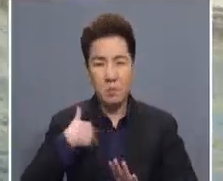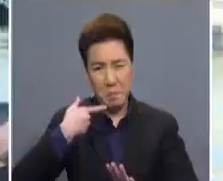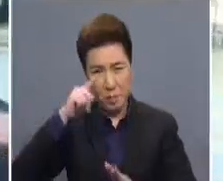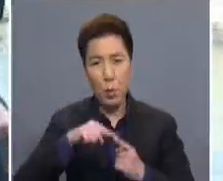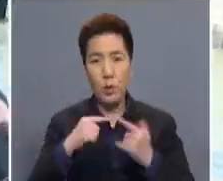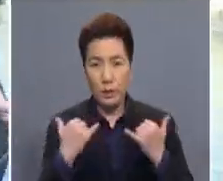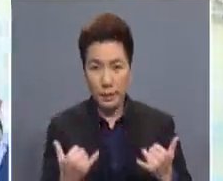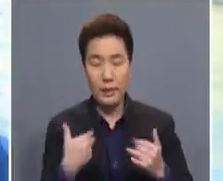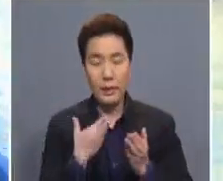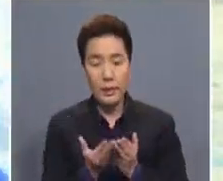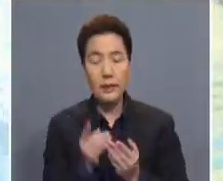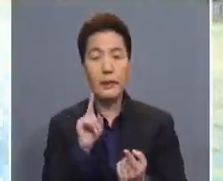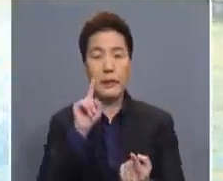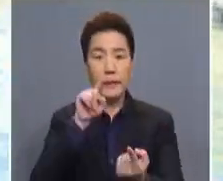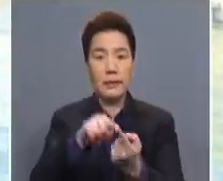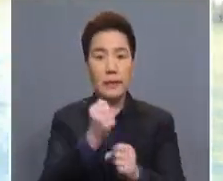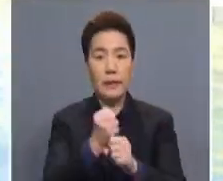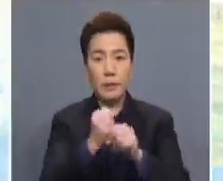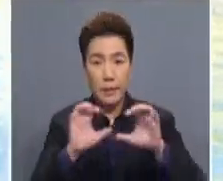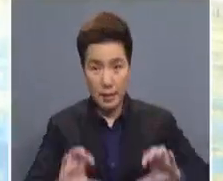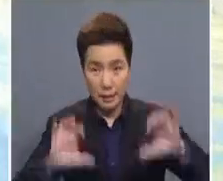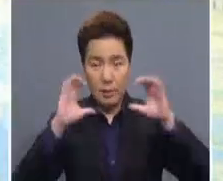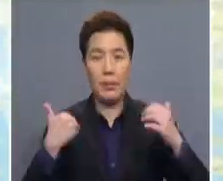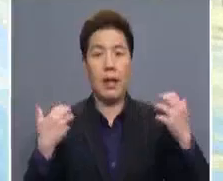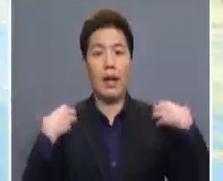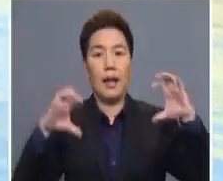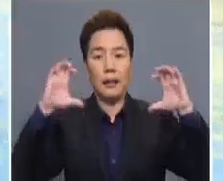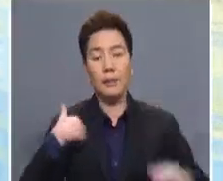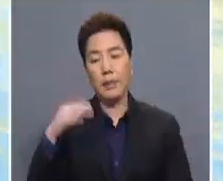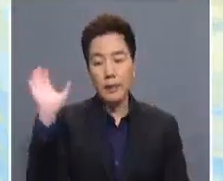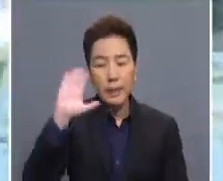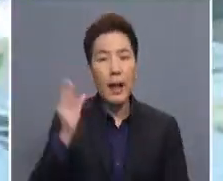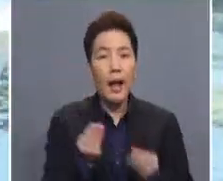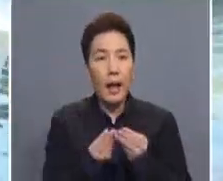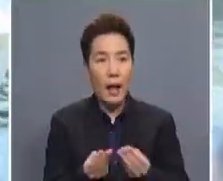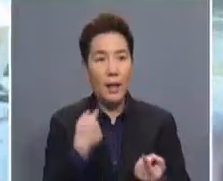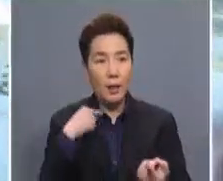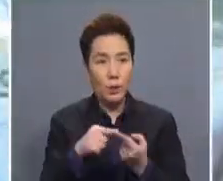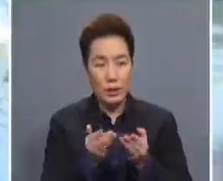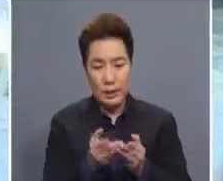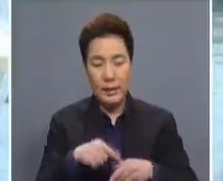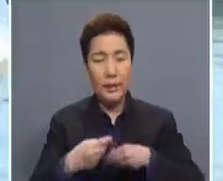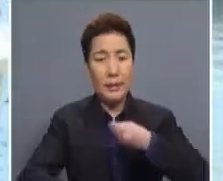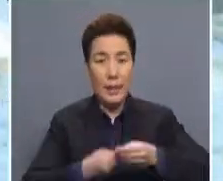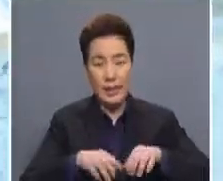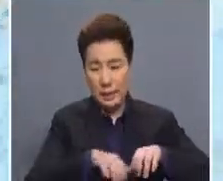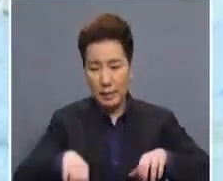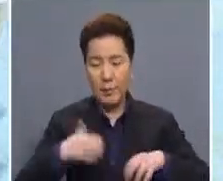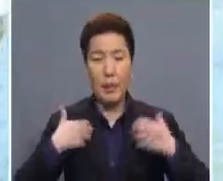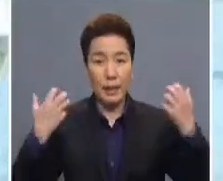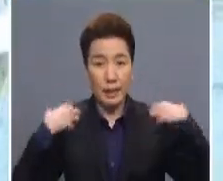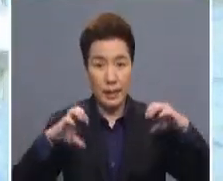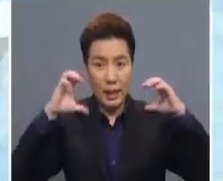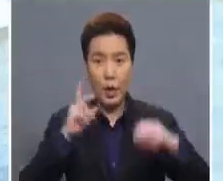เลยค่ะขณะที่มือลองไปถึงบริเวณทำเนียบรัฐบาลนะคะก็มีข้าราชการออกมาโบกมือทักทายที่บริเวณท่าเรือตลาดเทวราชก็มีข้าราชการ